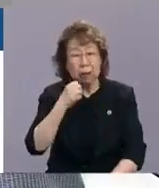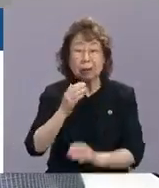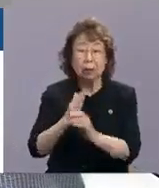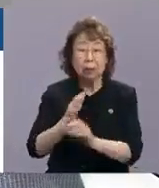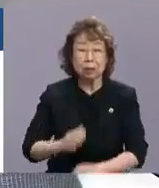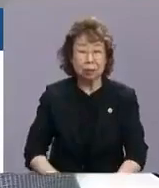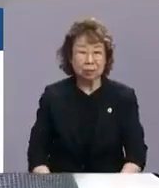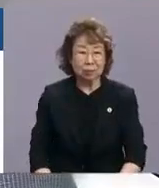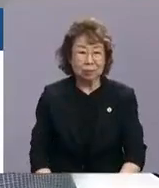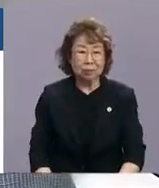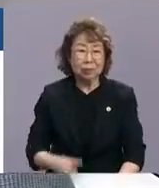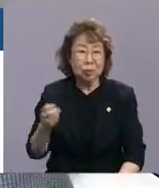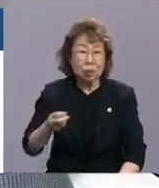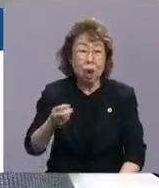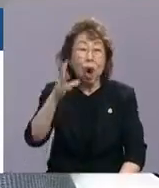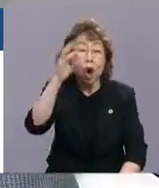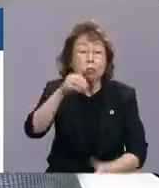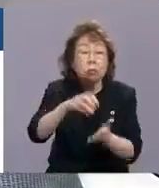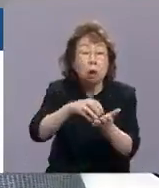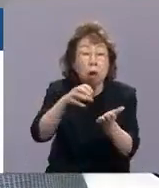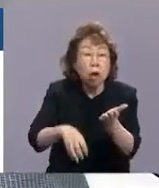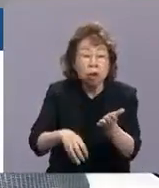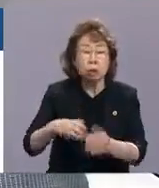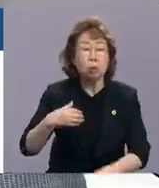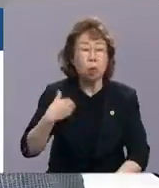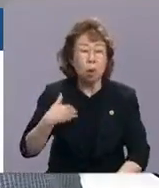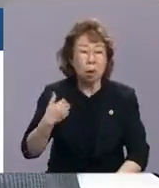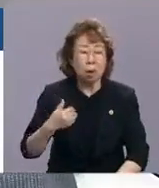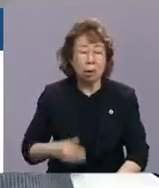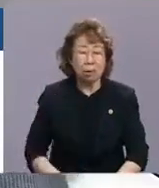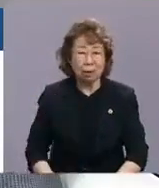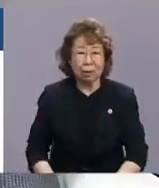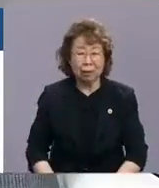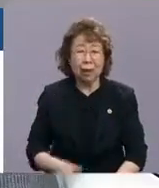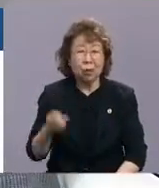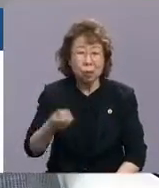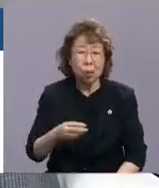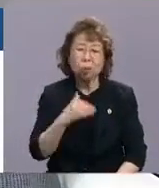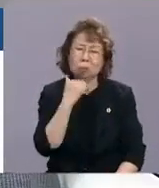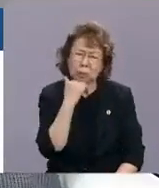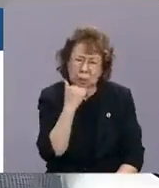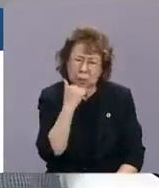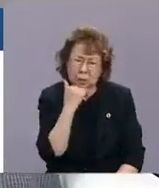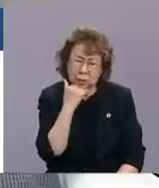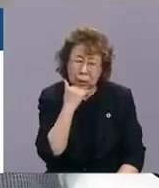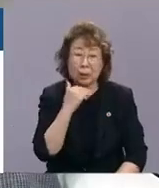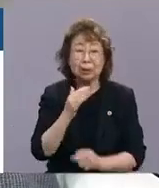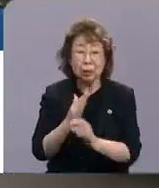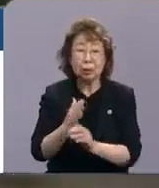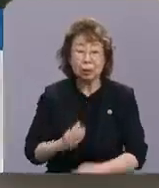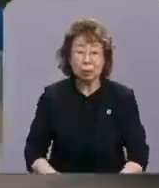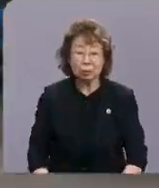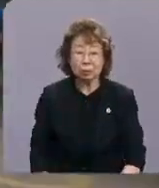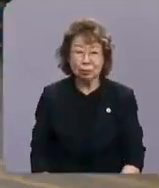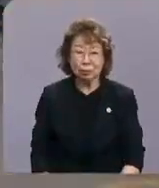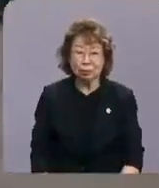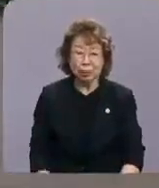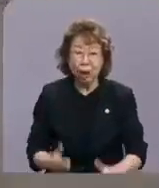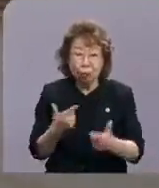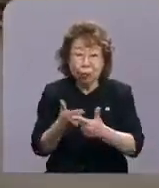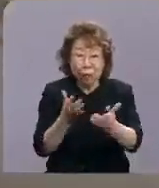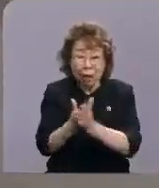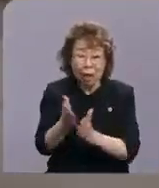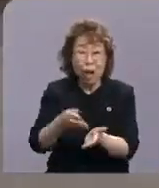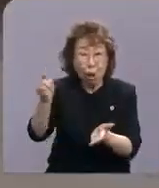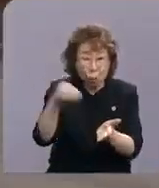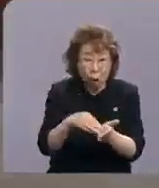있습니다. 그런데 언제 하역이 될지도 모르는 상황이고 무작정 지금 기다리고만 있는 상황입니다. 부산항에